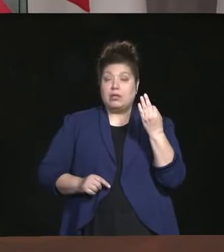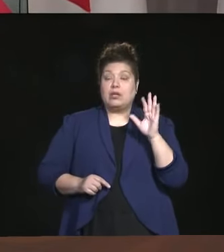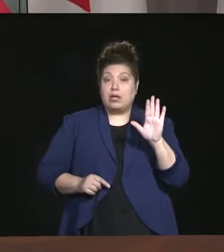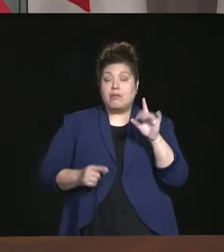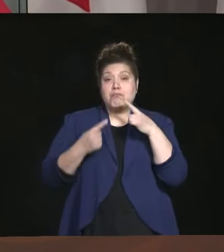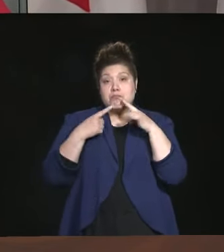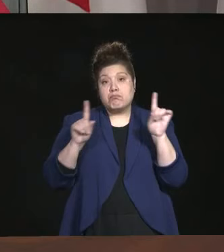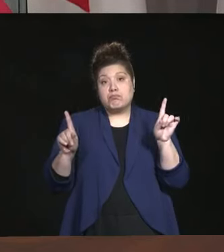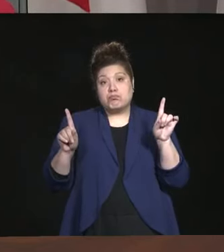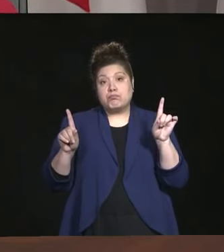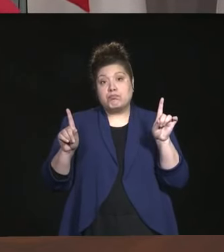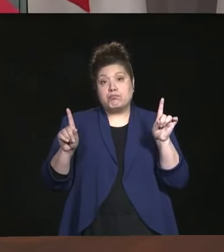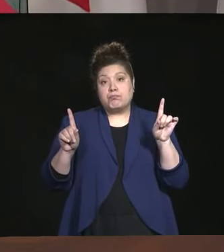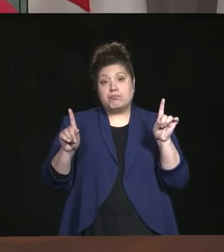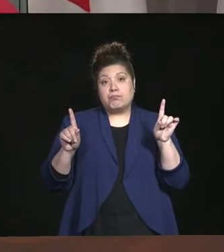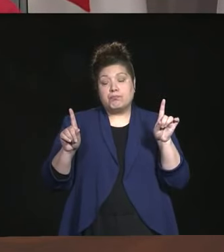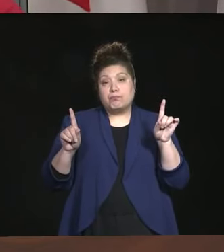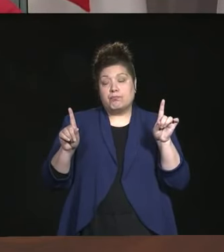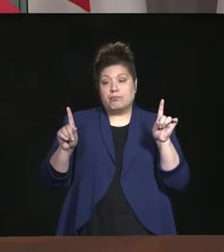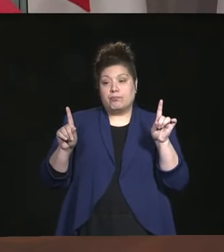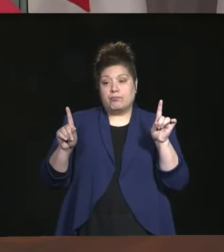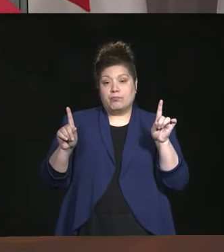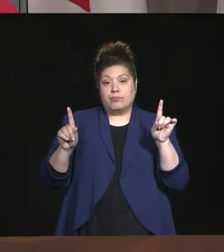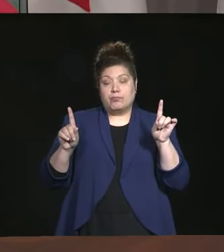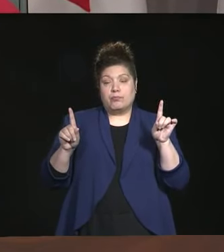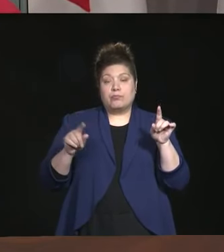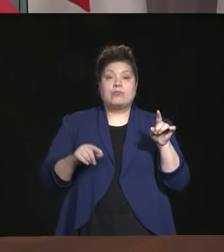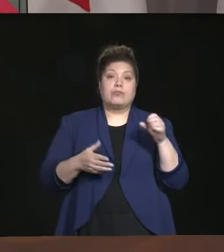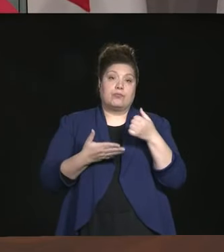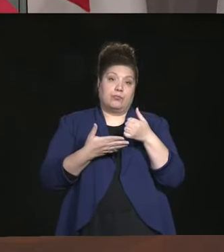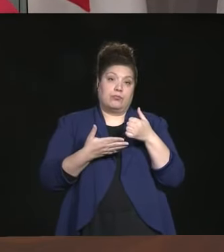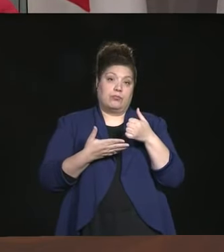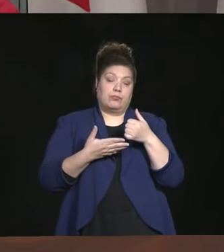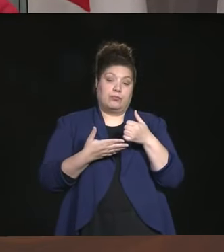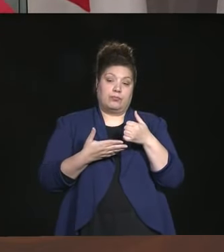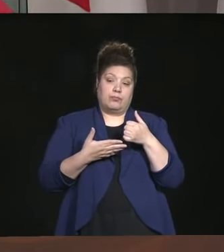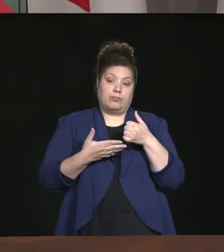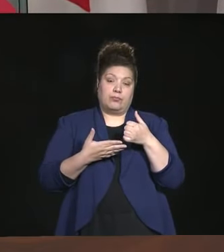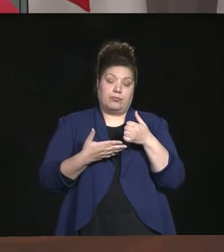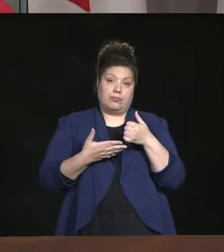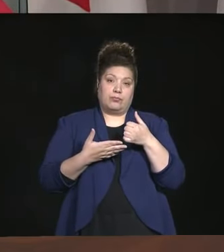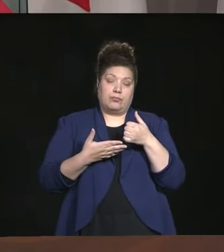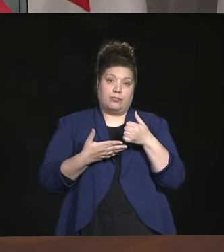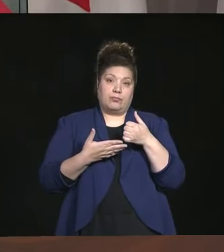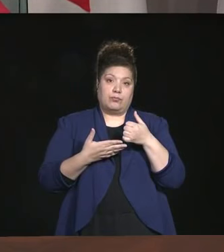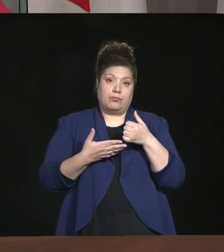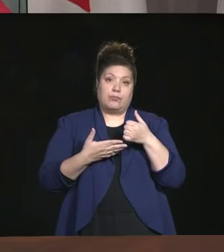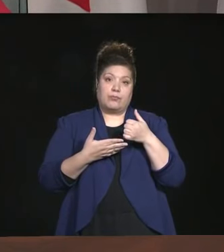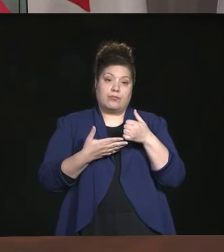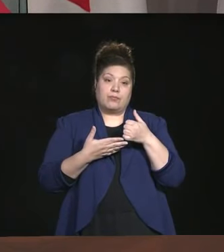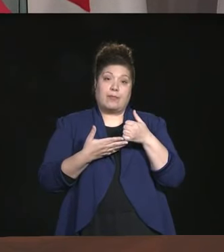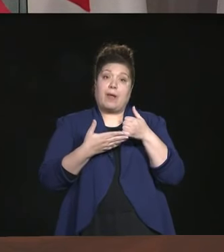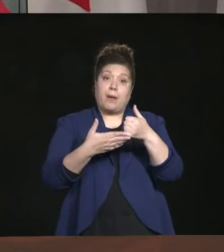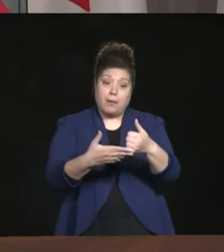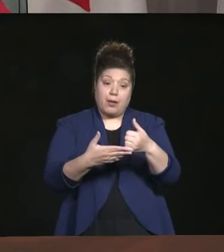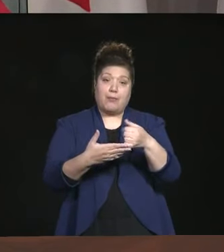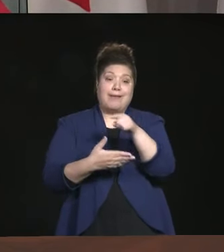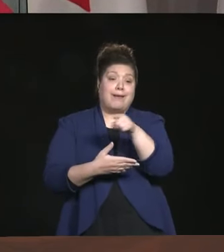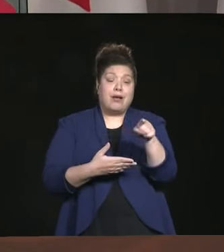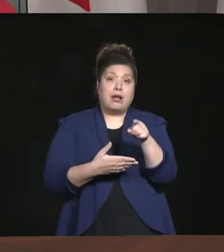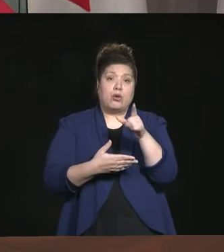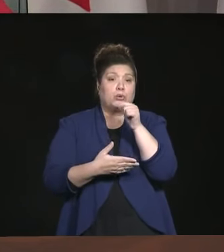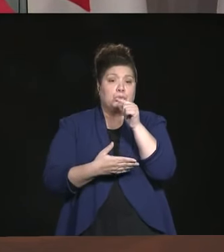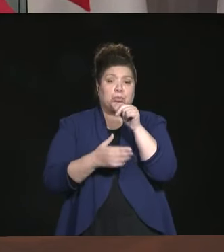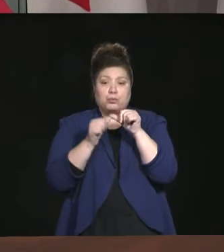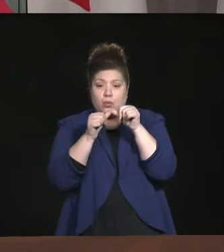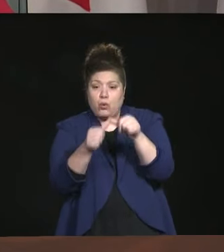à rester au travail, aider les entreprises, aider les liens entre les travailleurs